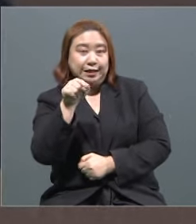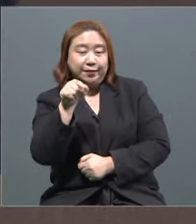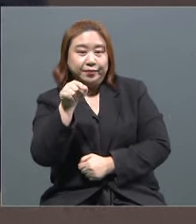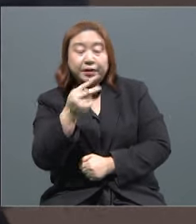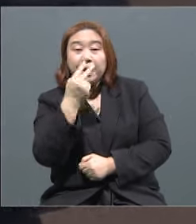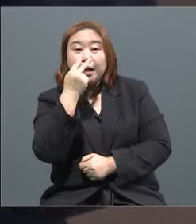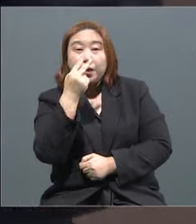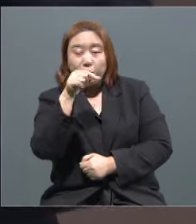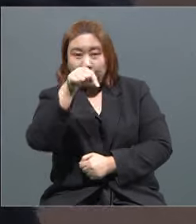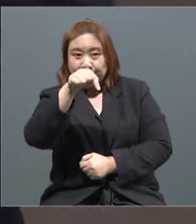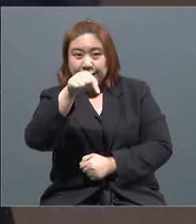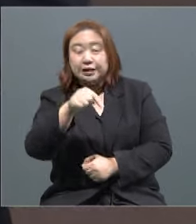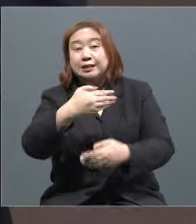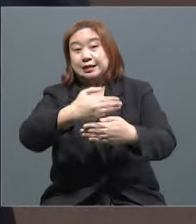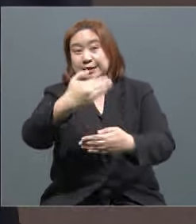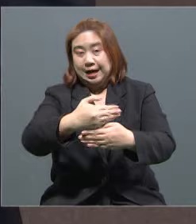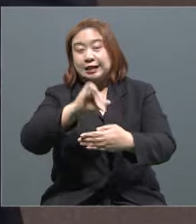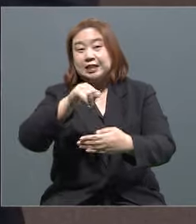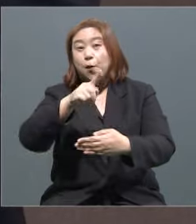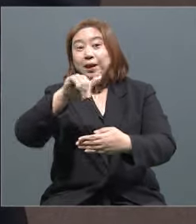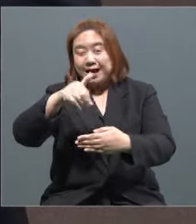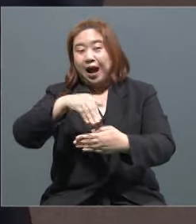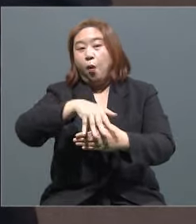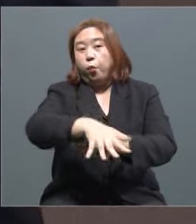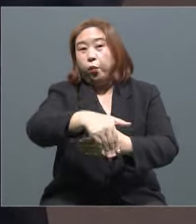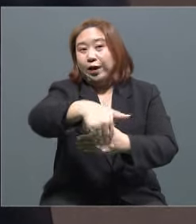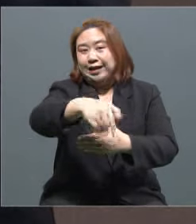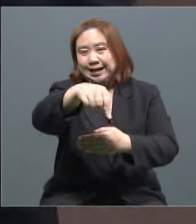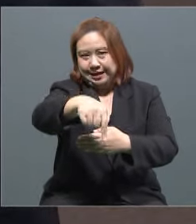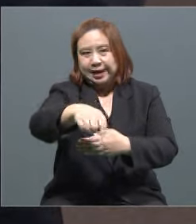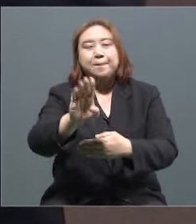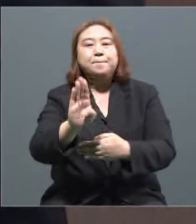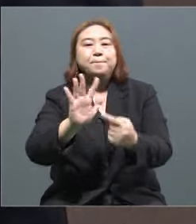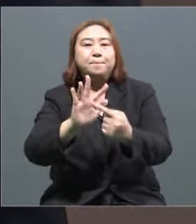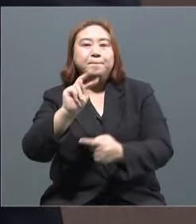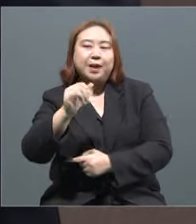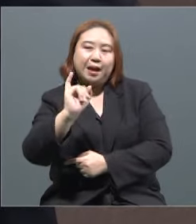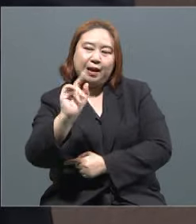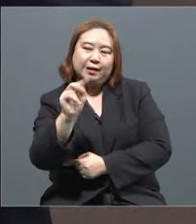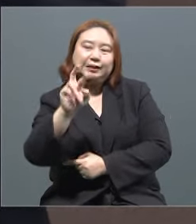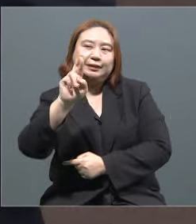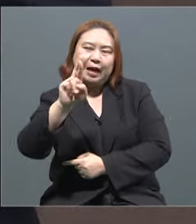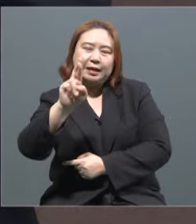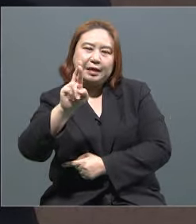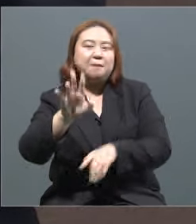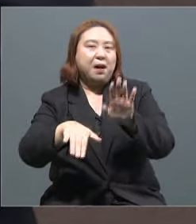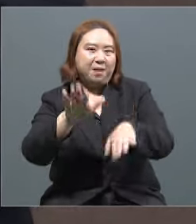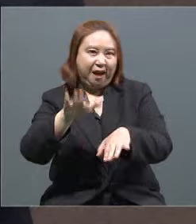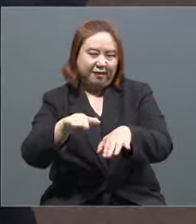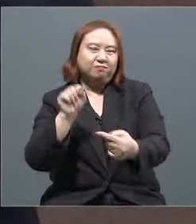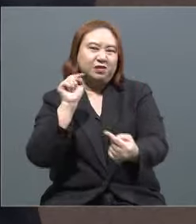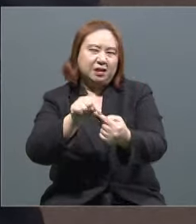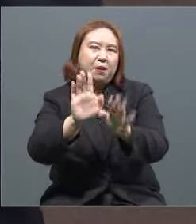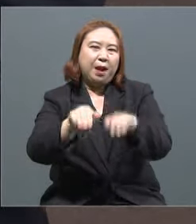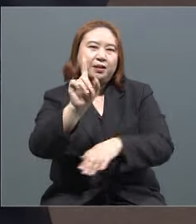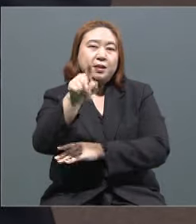จากท้ายเขื่อนเจ้าพระยาเองนะครับก็จะทำให้น้ำที่บางไทรเนี่ยอยู่ที่เฉลี่ยประมาณสัก 1,000 นะครับถ้าเกิดมีผลกระทบนะ